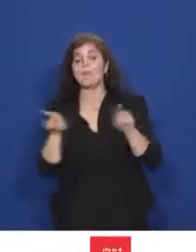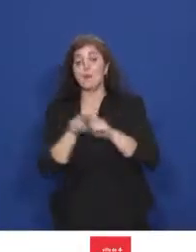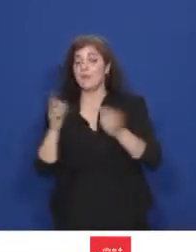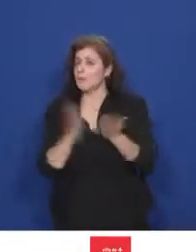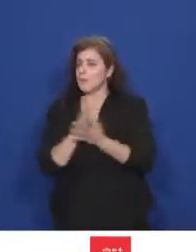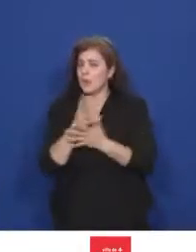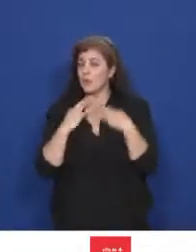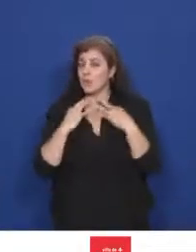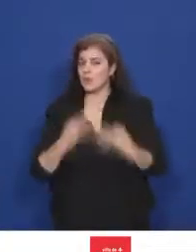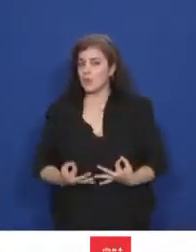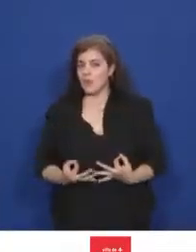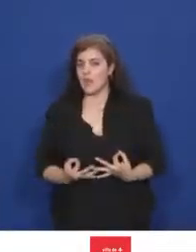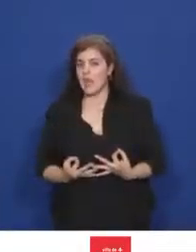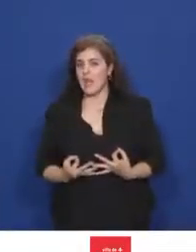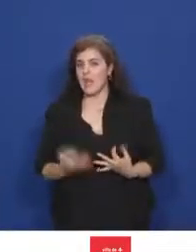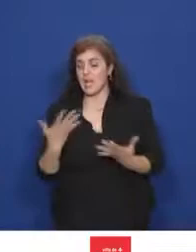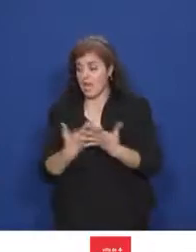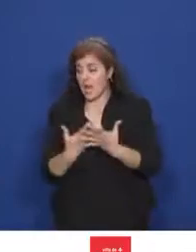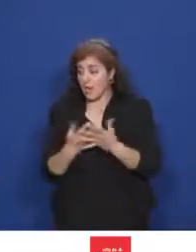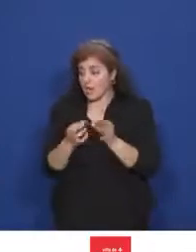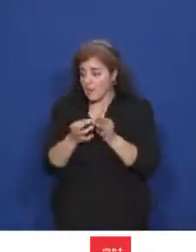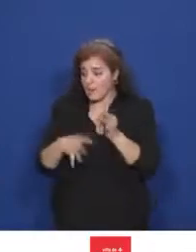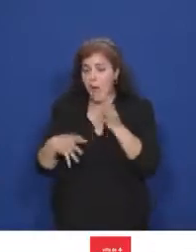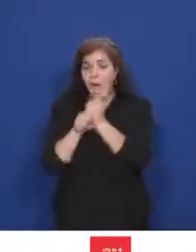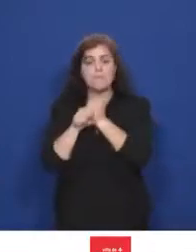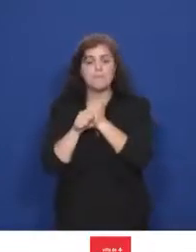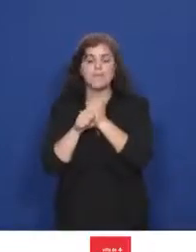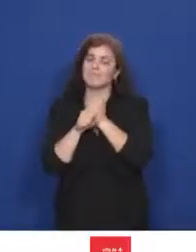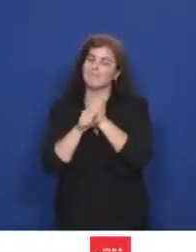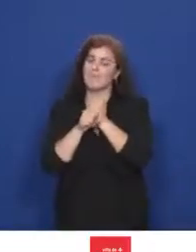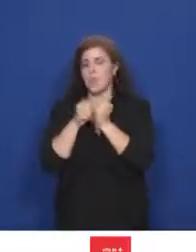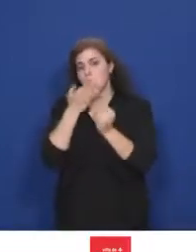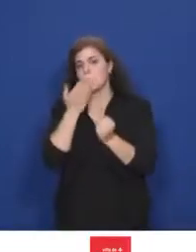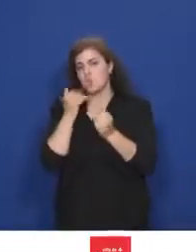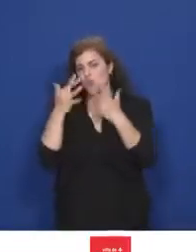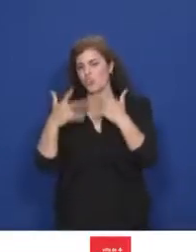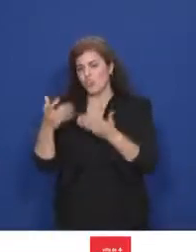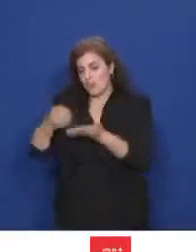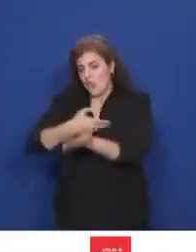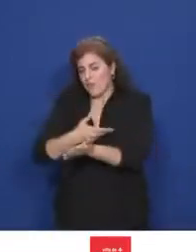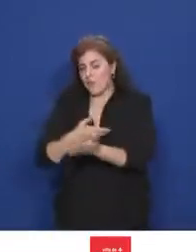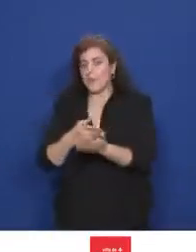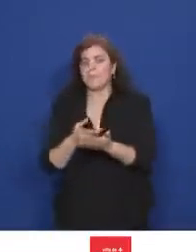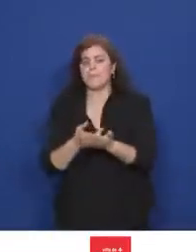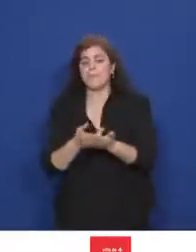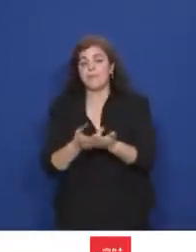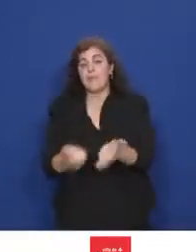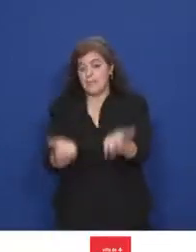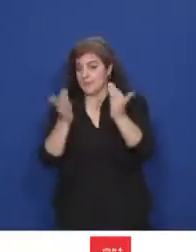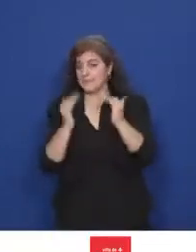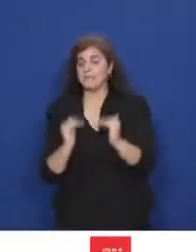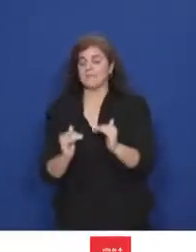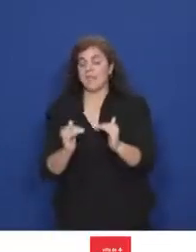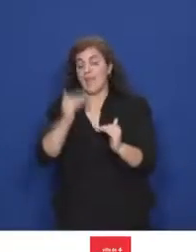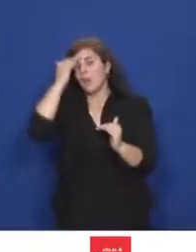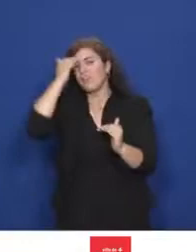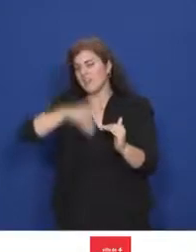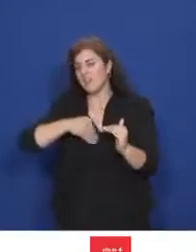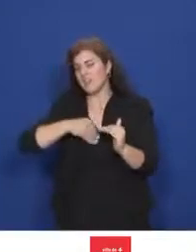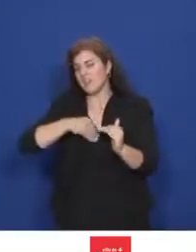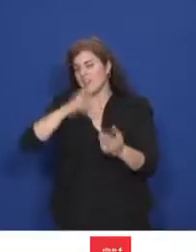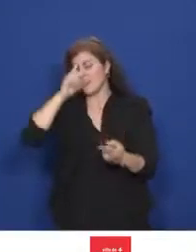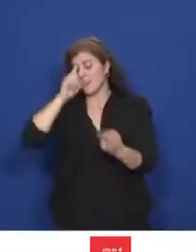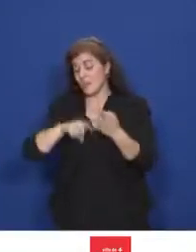abordé assez rapidement. Dernier point qui est un point essentiel, qui demanderait peut-être à être étoffé, sur lequel je sais que vous